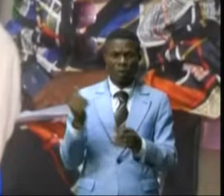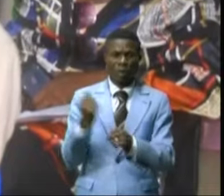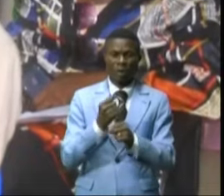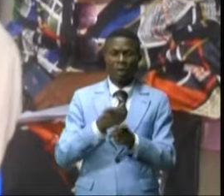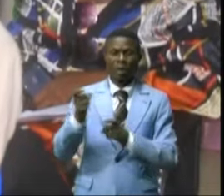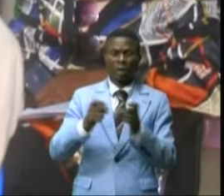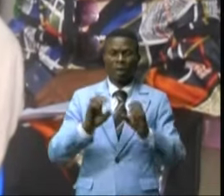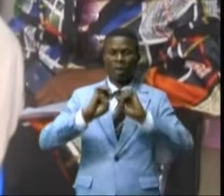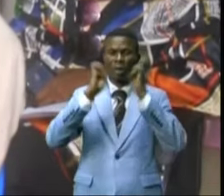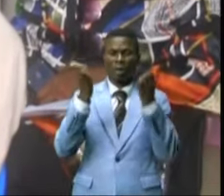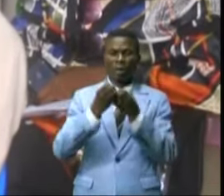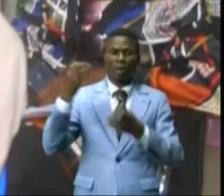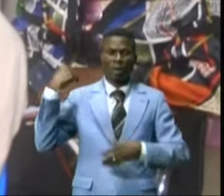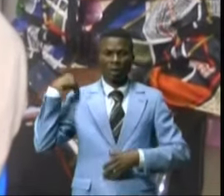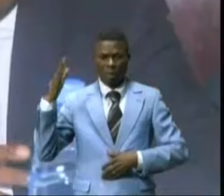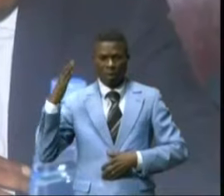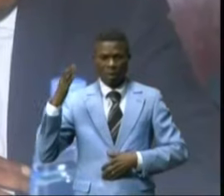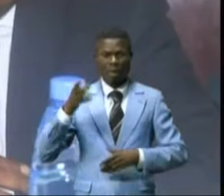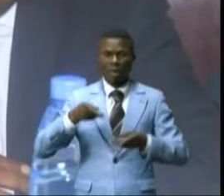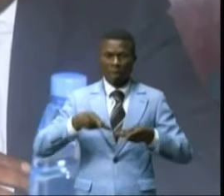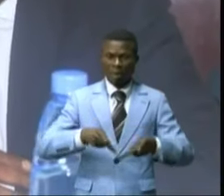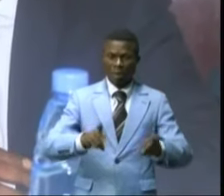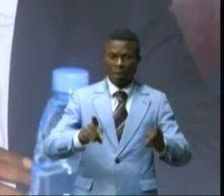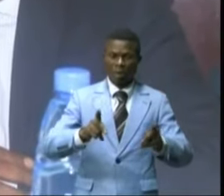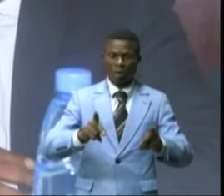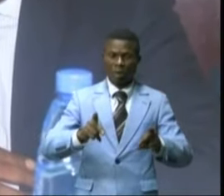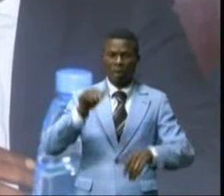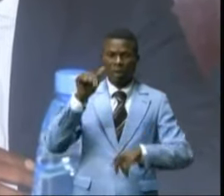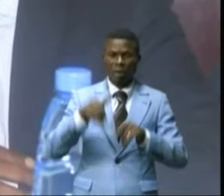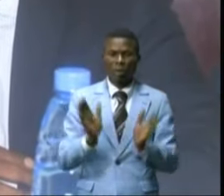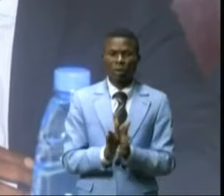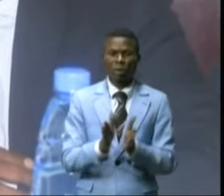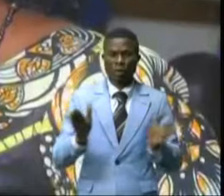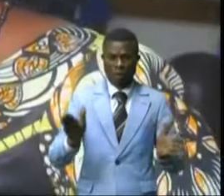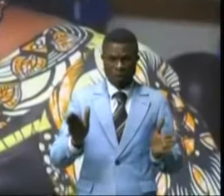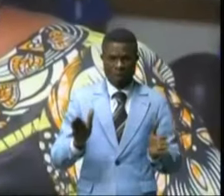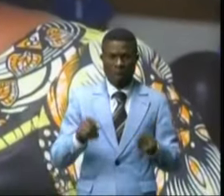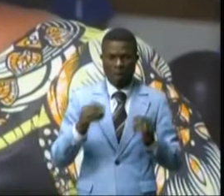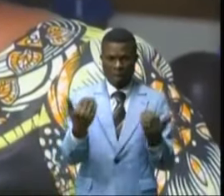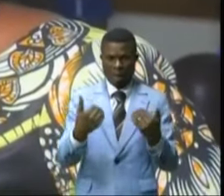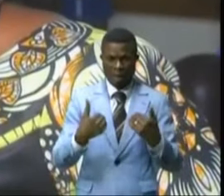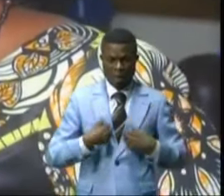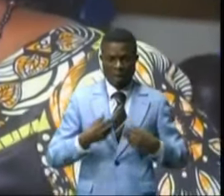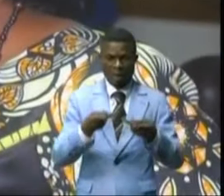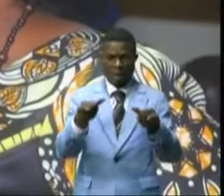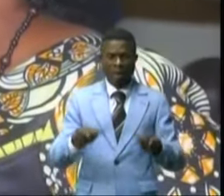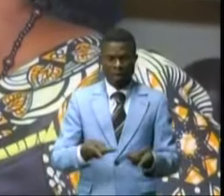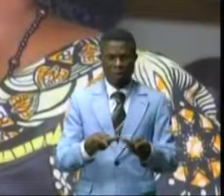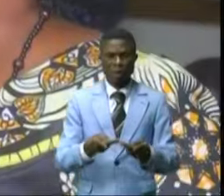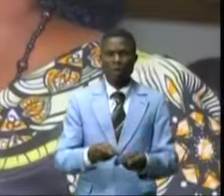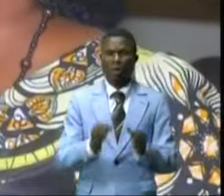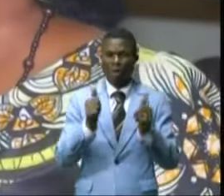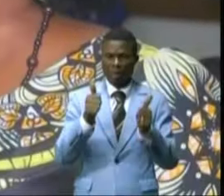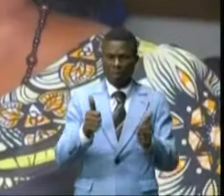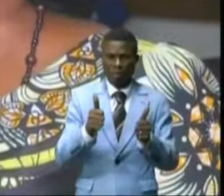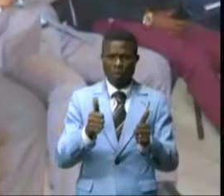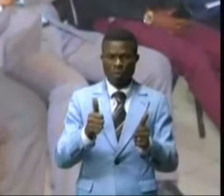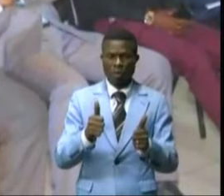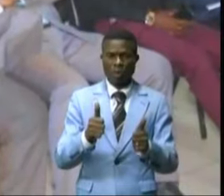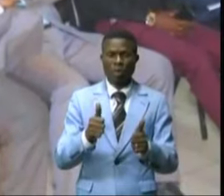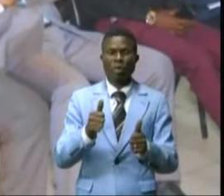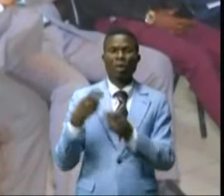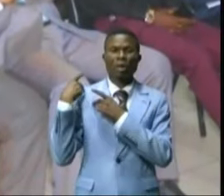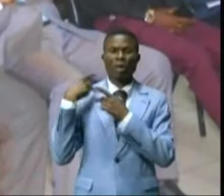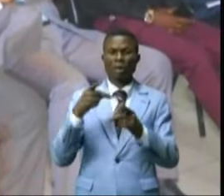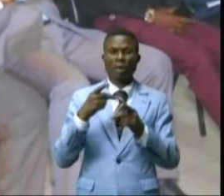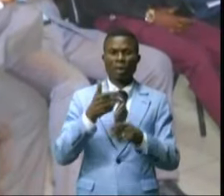des entreprises de l'État par le truchement de son secrétariat général, a désormais un cadre et structure organique révisité depuis